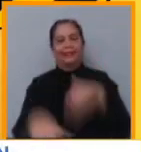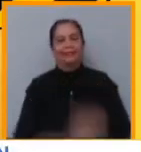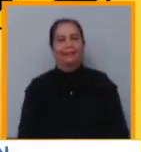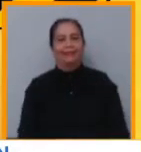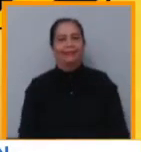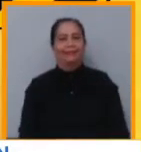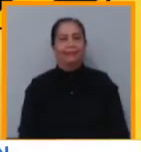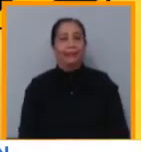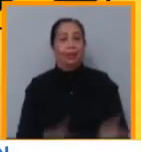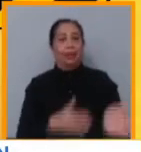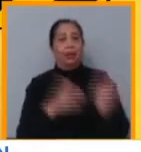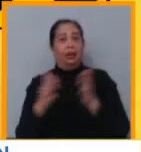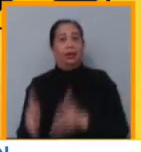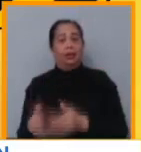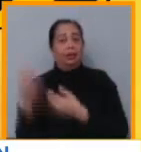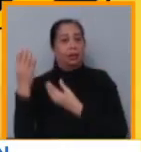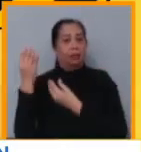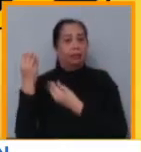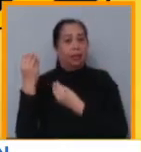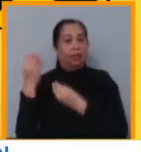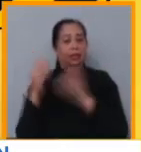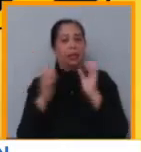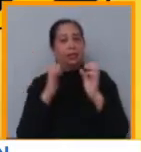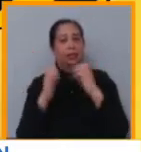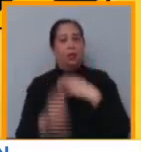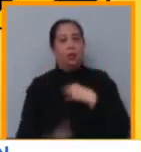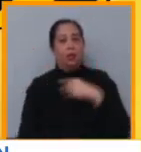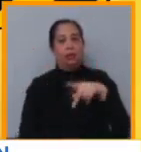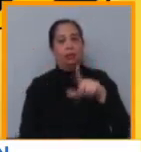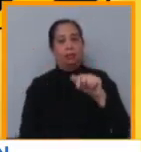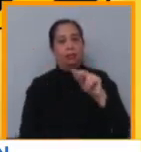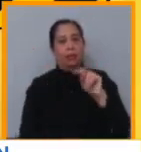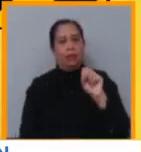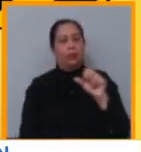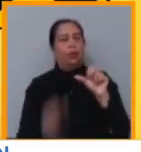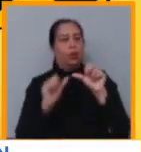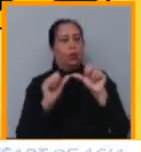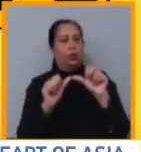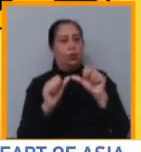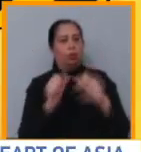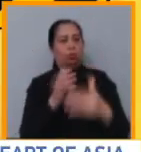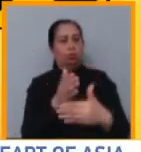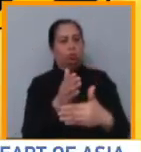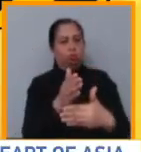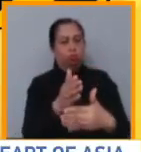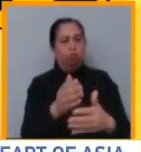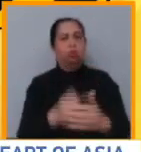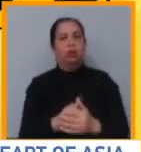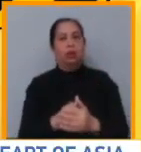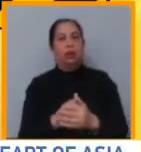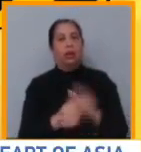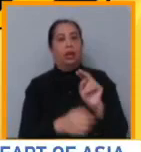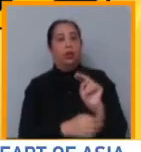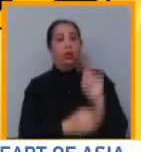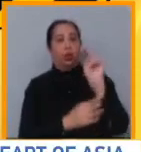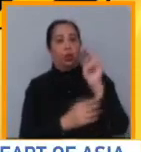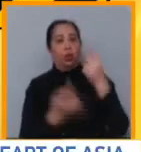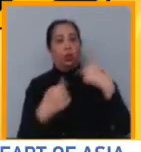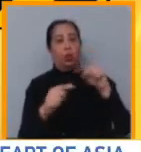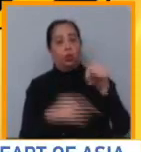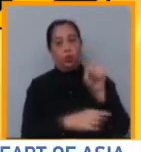ang update sa EDSA White Plains. Tuloy-tuloy pa rin po ang daloy ng trapiko. Ang northbound papuntang Quezon City